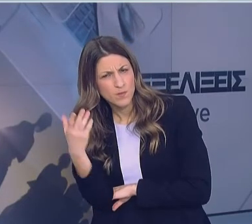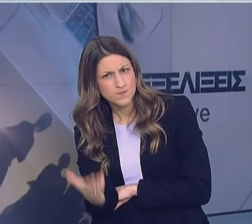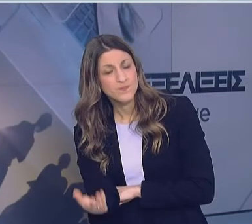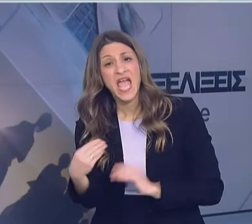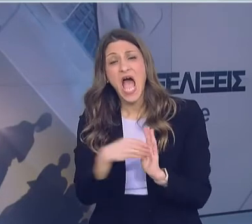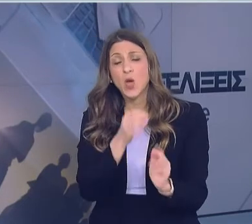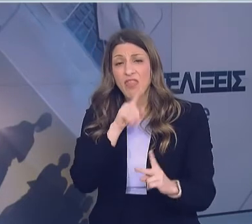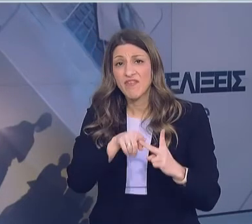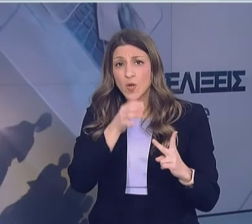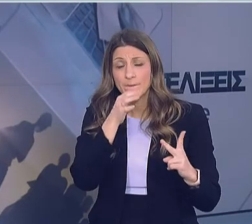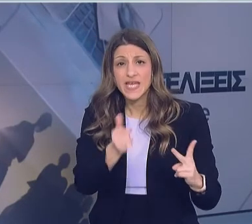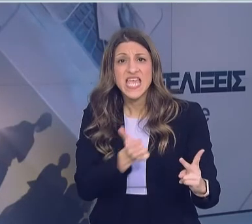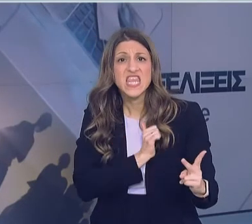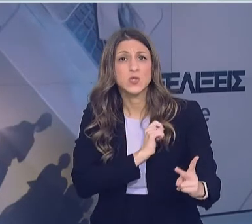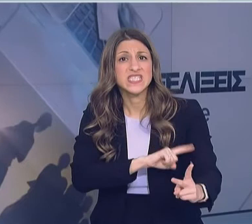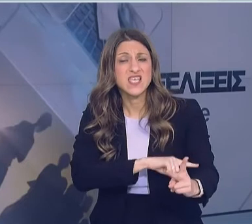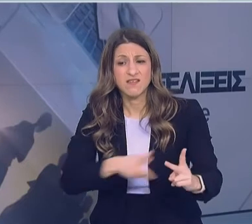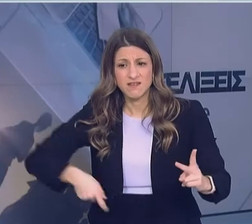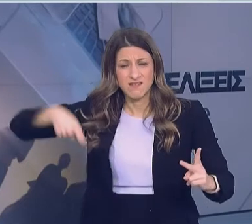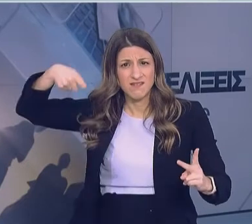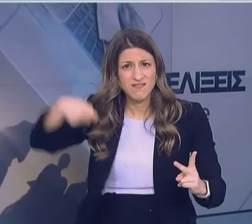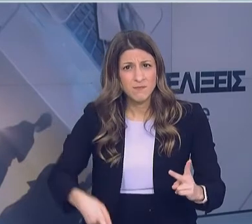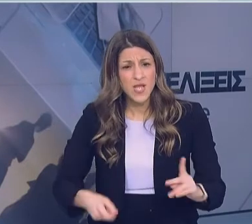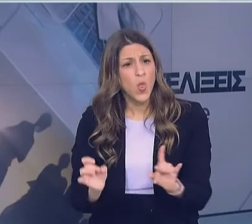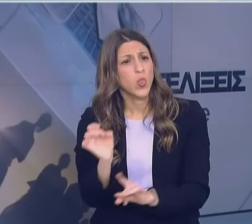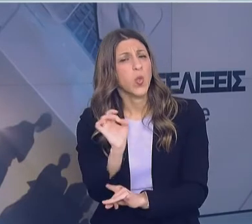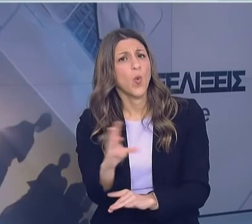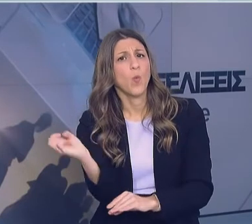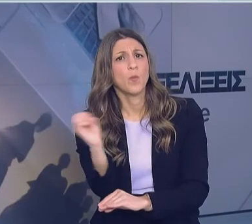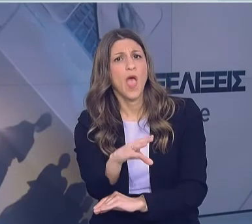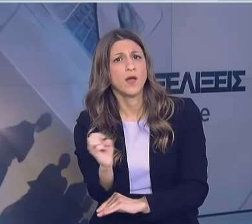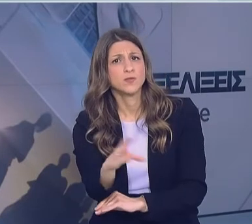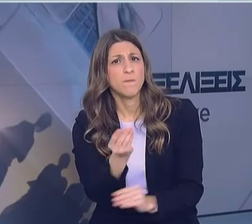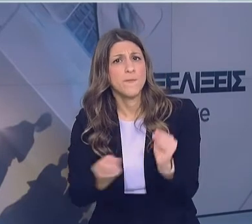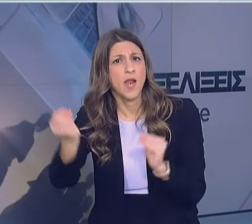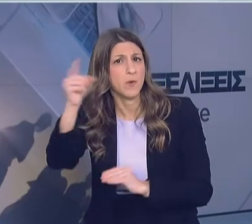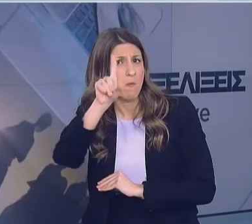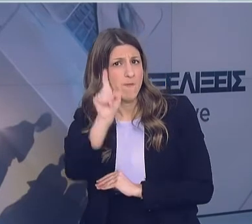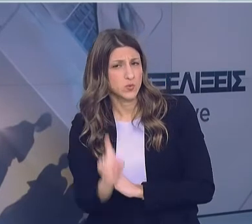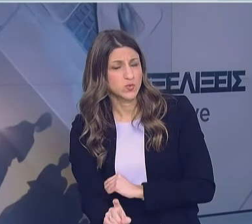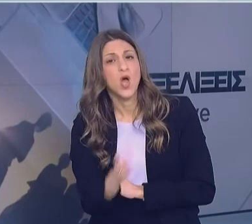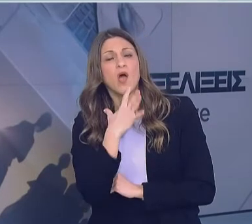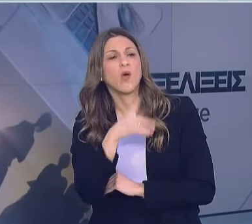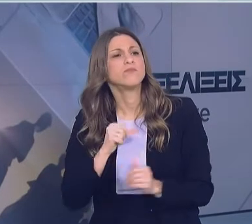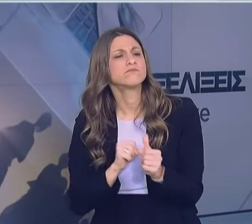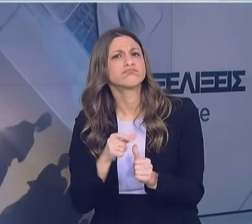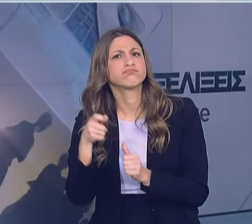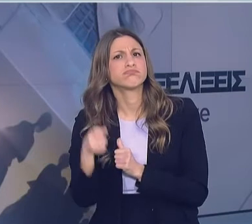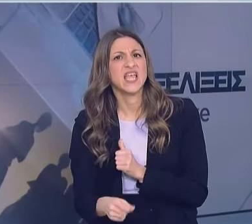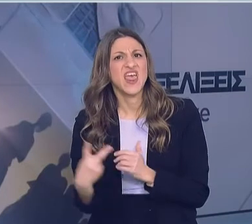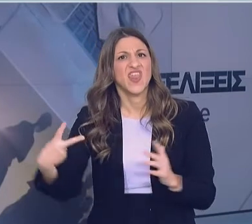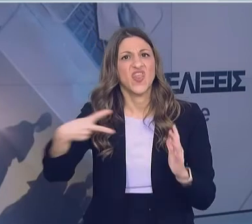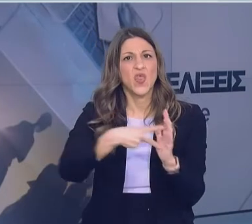που θα εργαστούν σε κέντρα υγείας θα αμείβονται με προνομιακό τρόπο έναντι των ήδη υπηρετούντων υγειονομικών, καθώς η αμοιβή τους θα ανέχεται